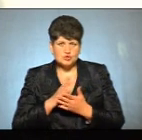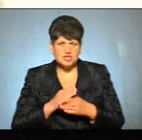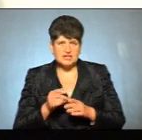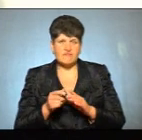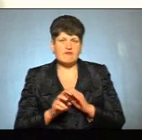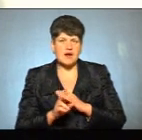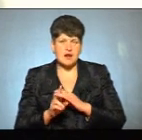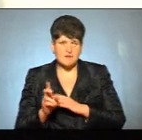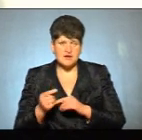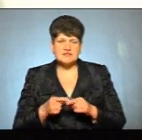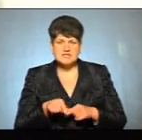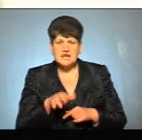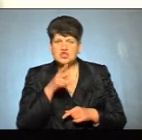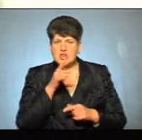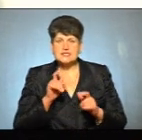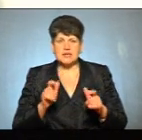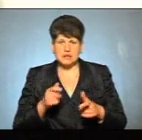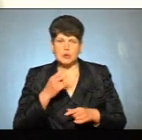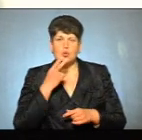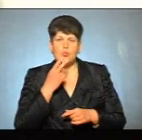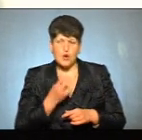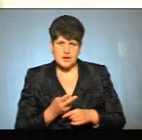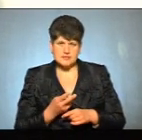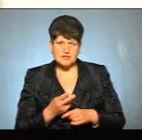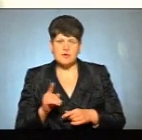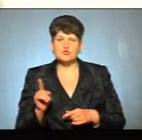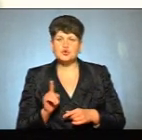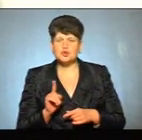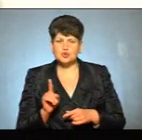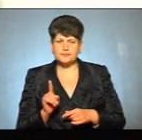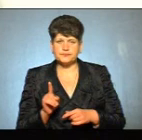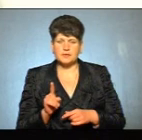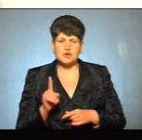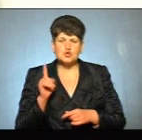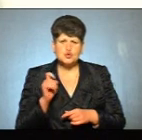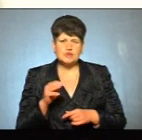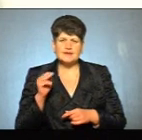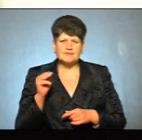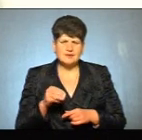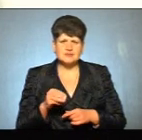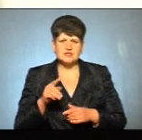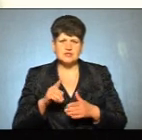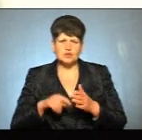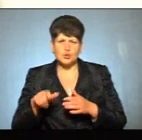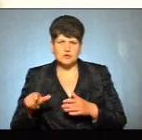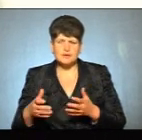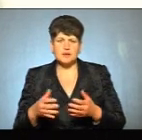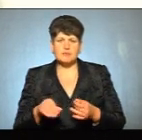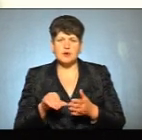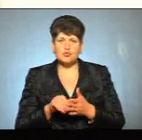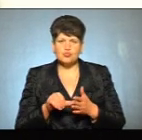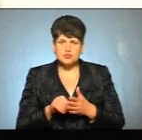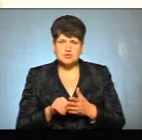цей час карантину вже показав, що сотні тисяч вірних беруть участь у